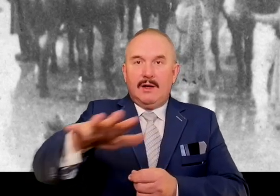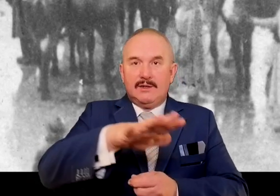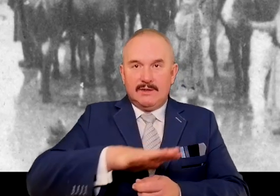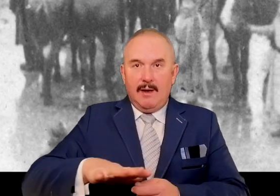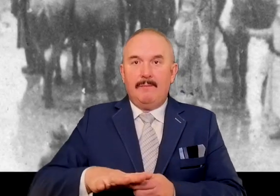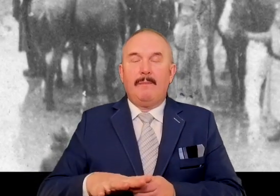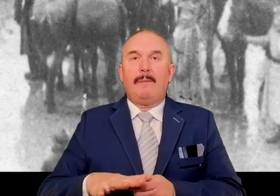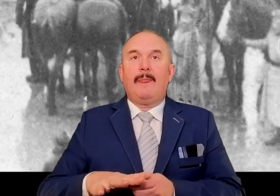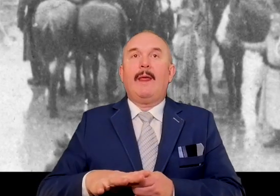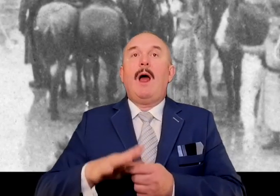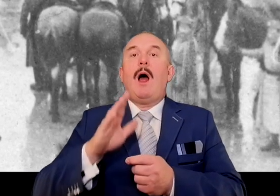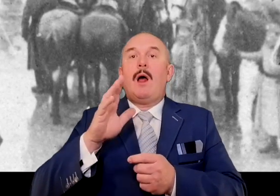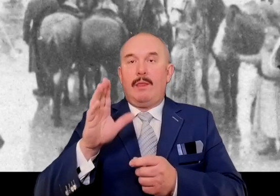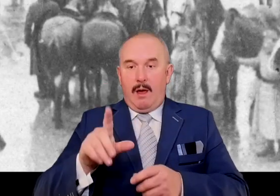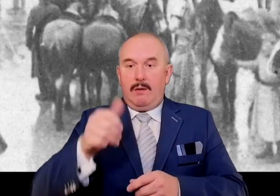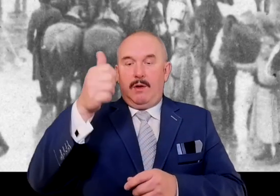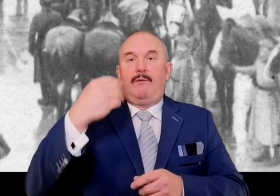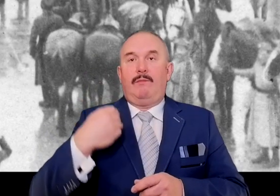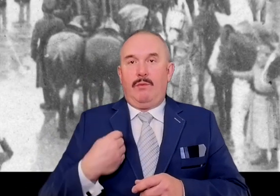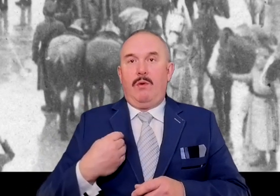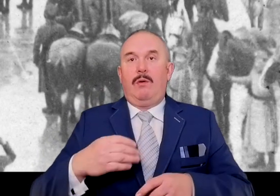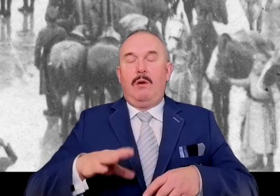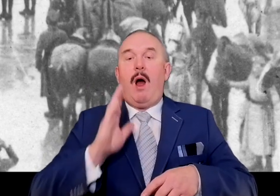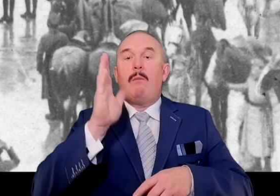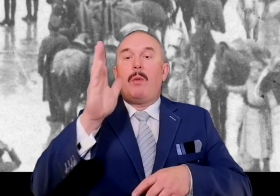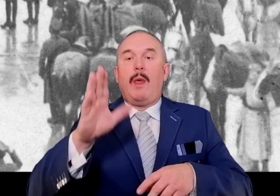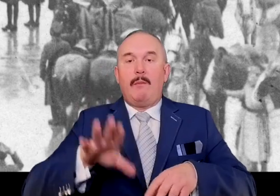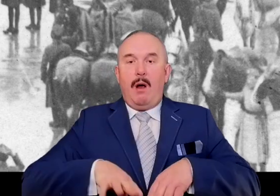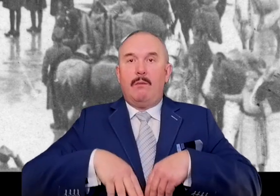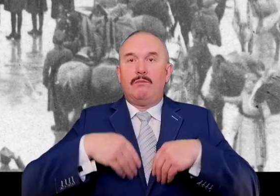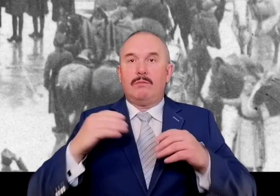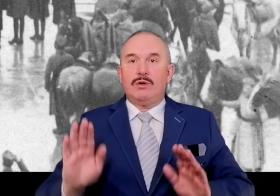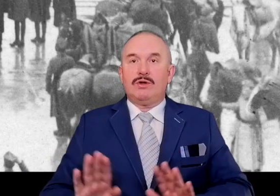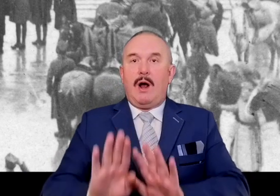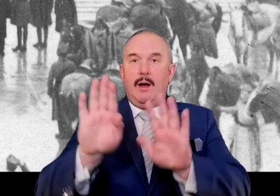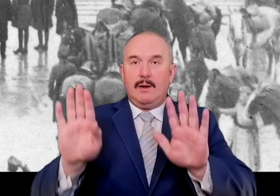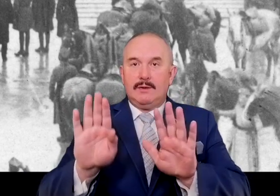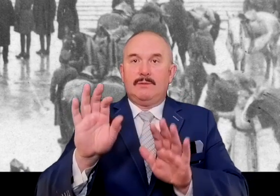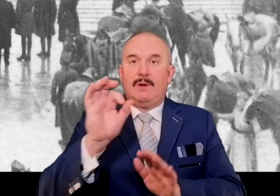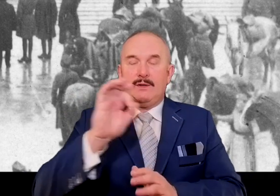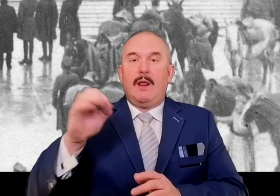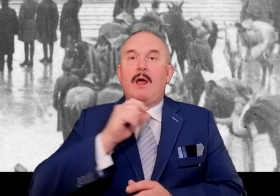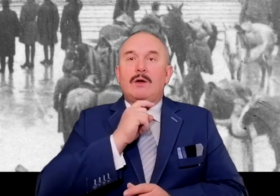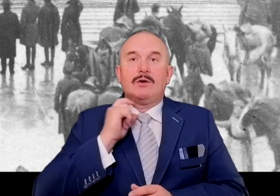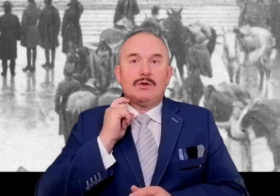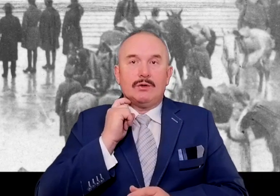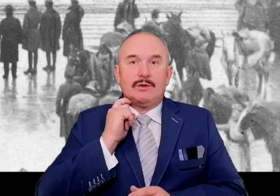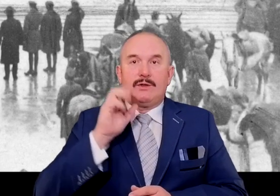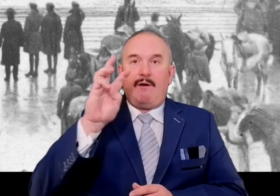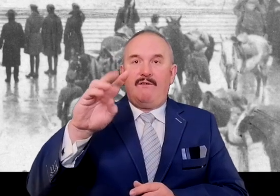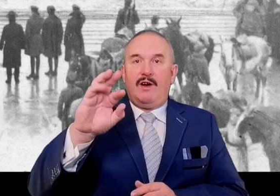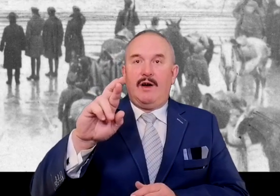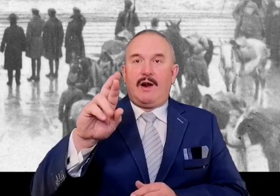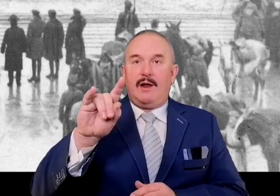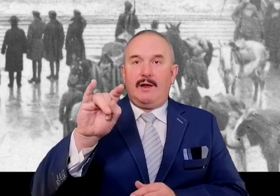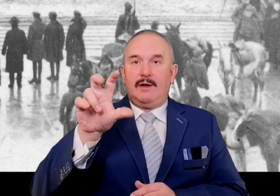a później odprawiona została msza prowadzona przez księdza